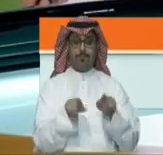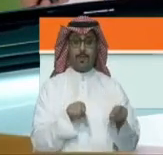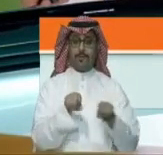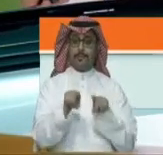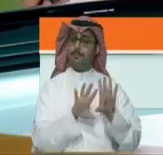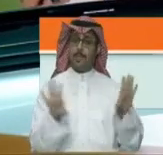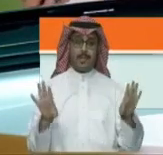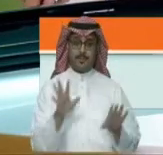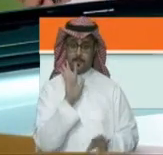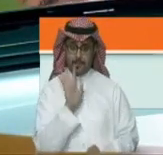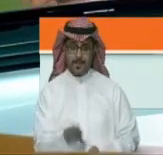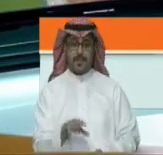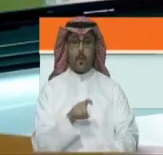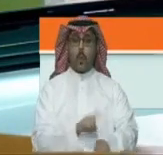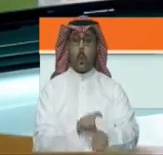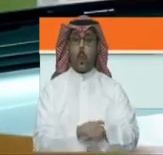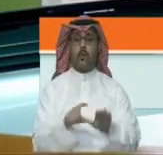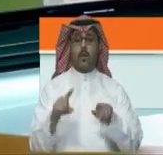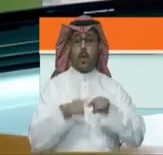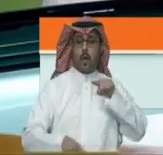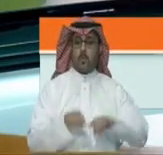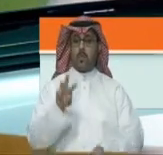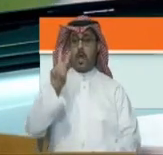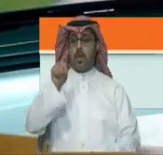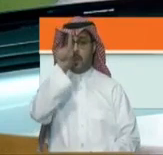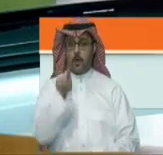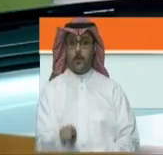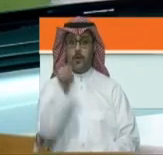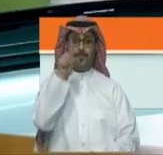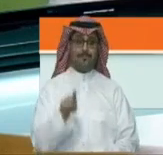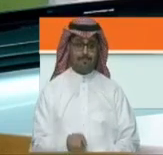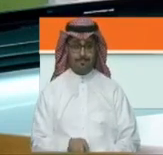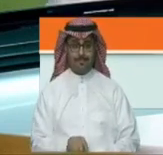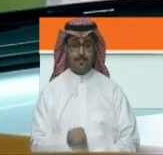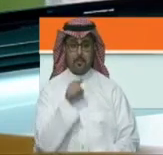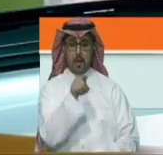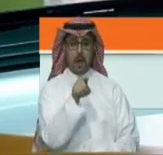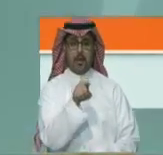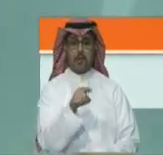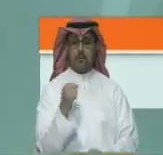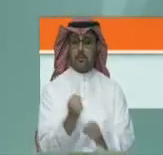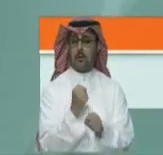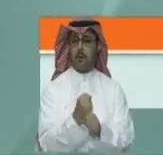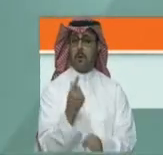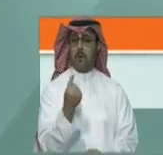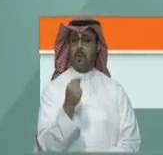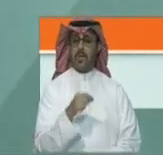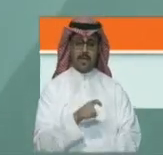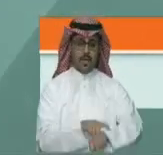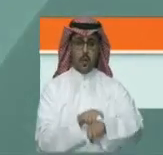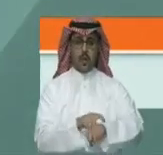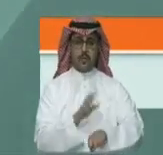تكون مدة القضية في الدرجة الأولى 30 يوما. نعم، الوزارة قالت إن هذه الخطوة تأتي بهدف توفير الوقت والجهد